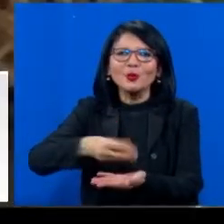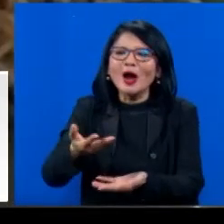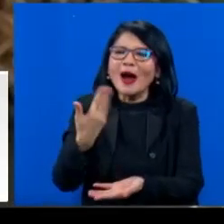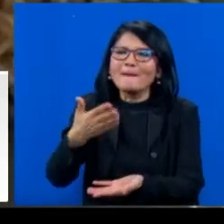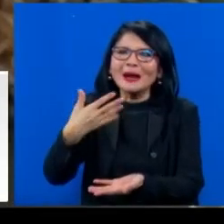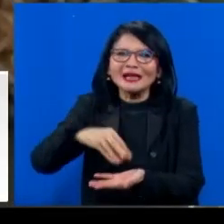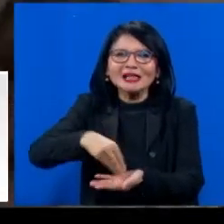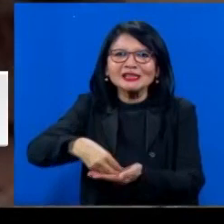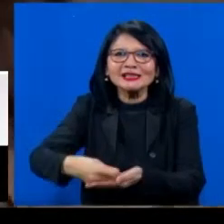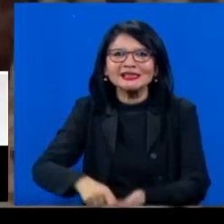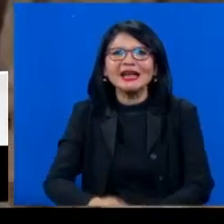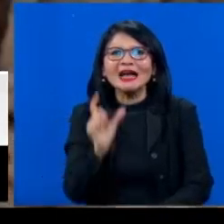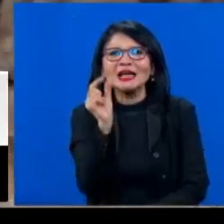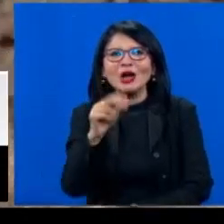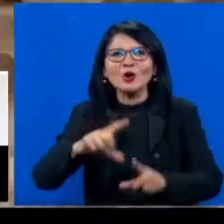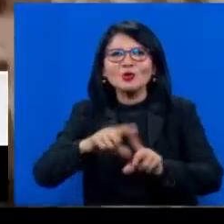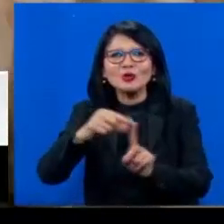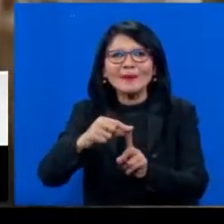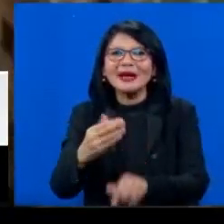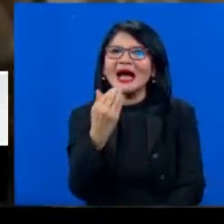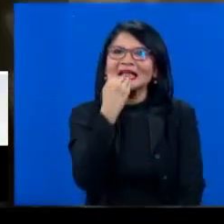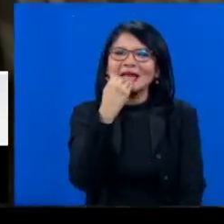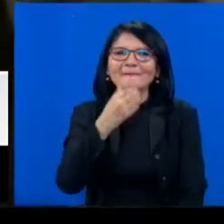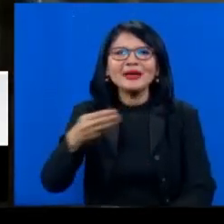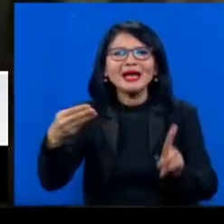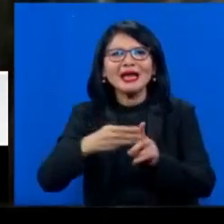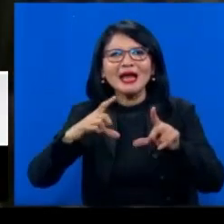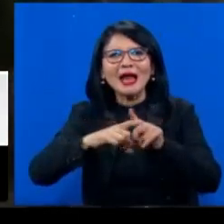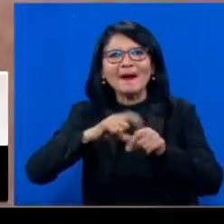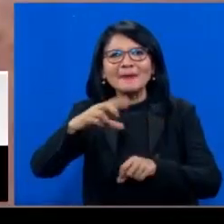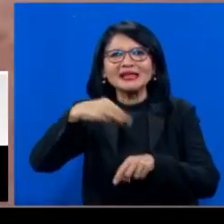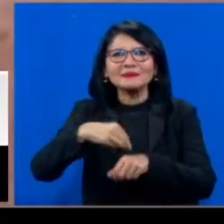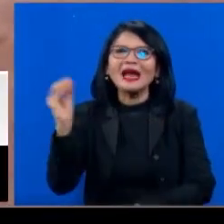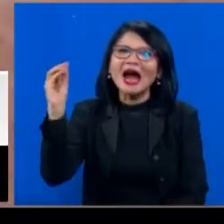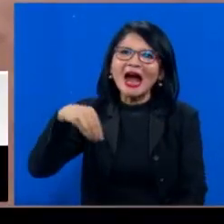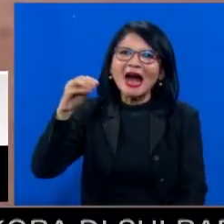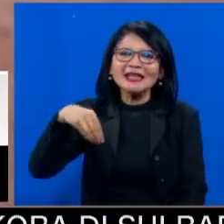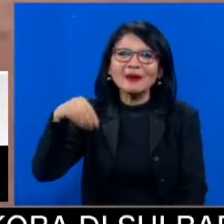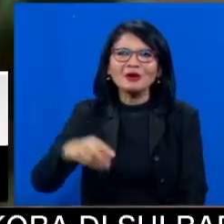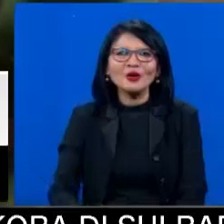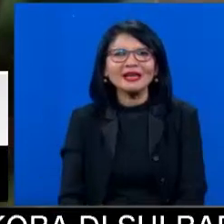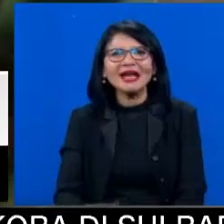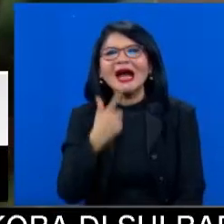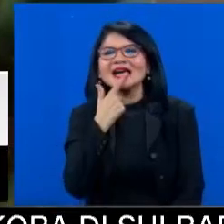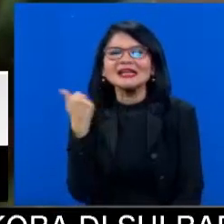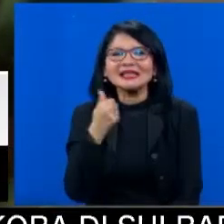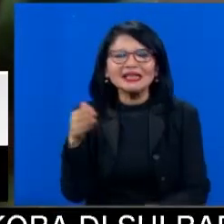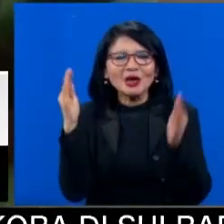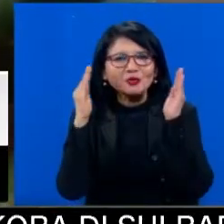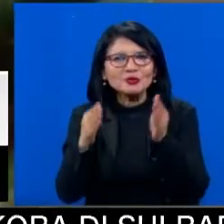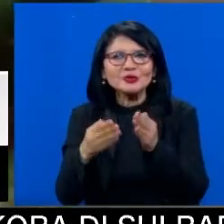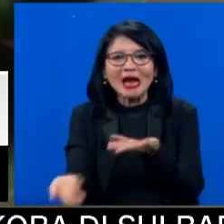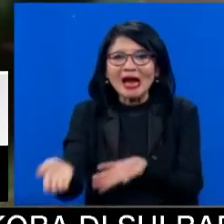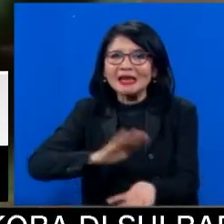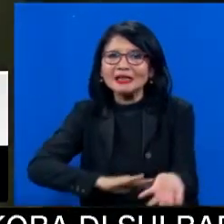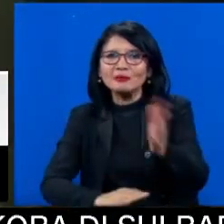lauk urap, telur rebus, tempe bacem, ikan asin, dan ayam goreng ini memiliki cita rasa khas karena dibungkus dengan